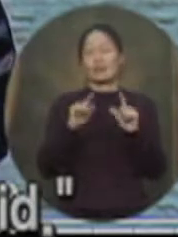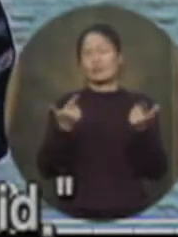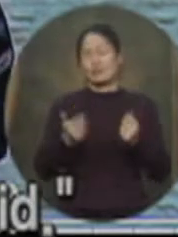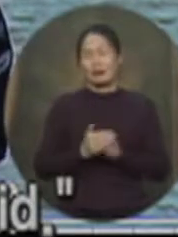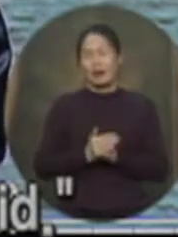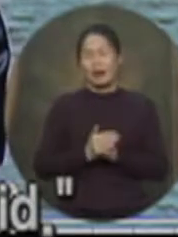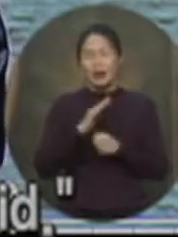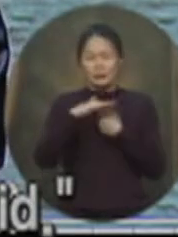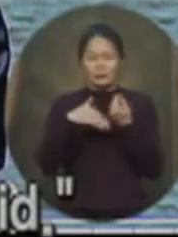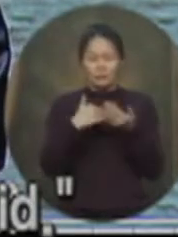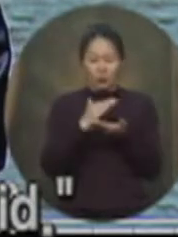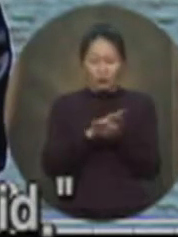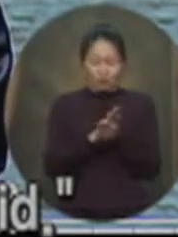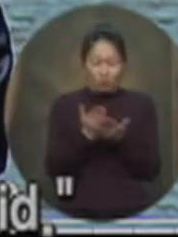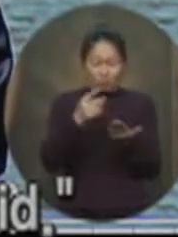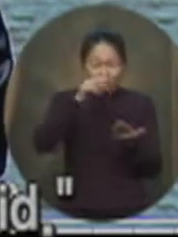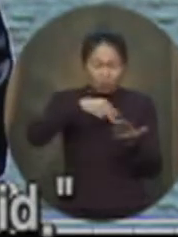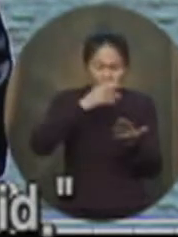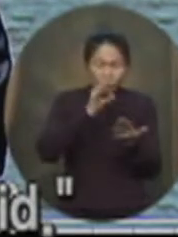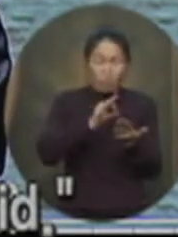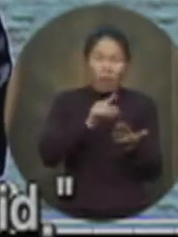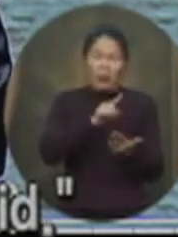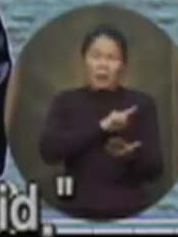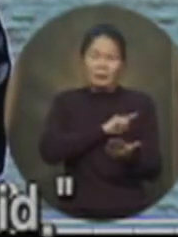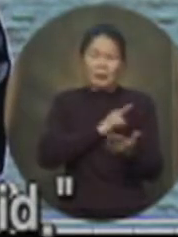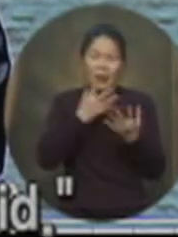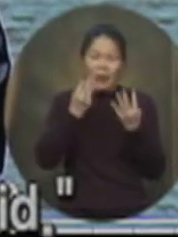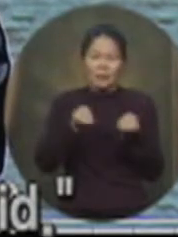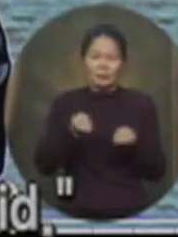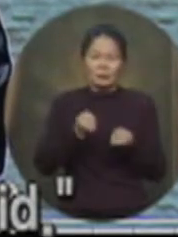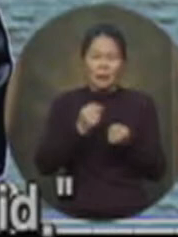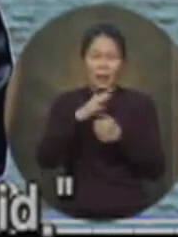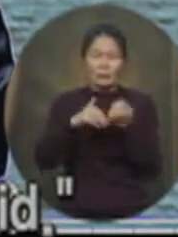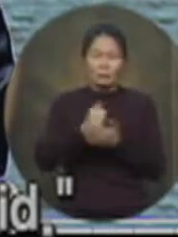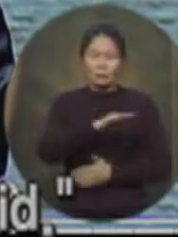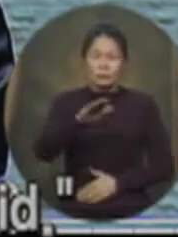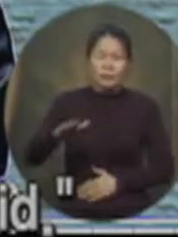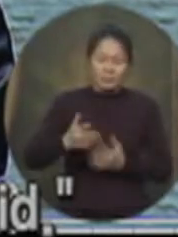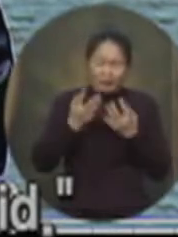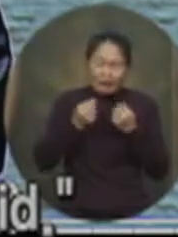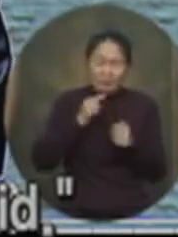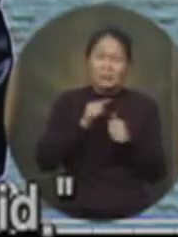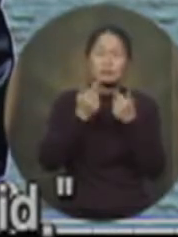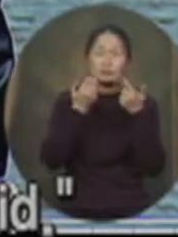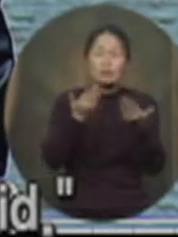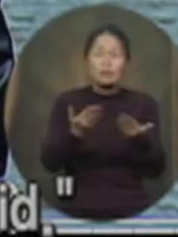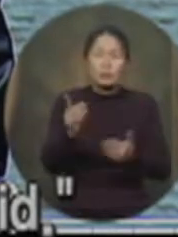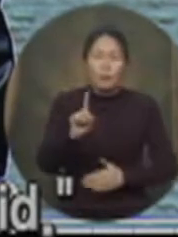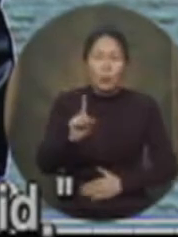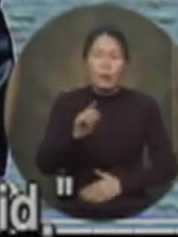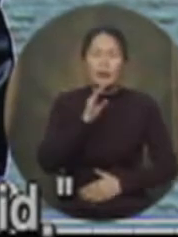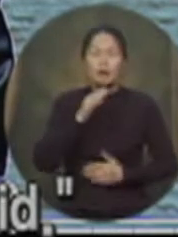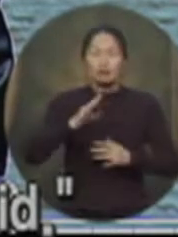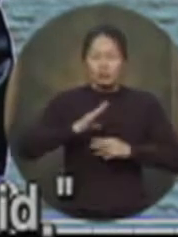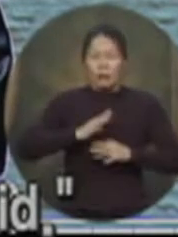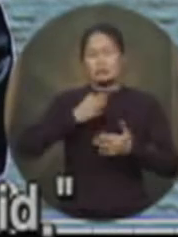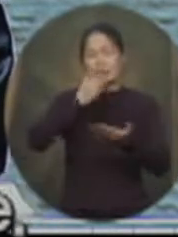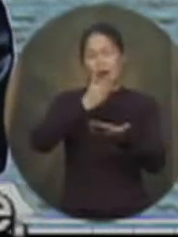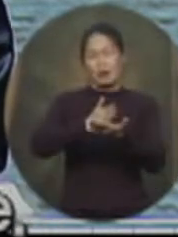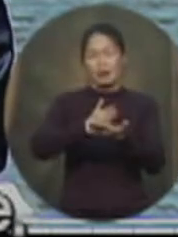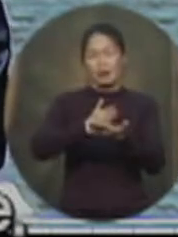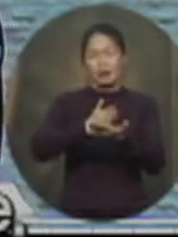성경을 읽어 보면 가장 하나님이 많이 우리에게 말씀하신 명령이 두려워하지 말라는 겁니다